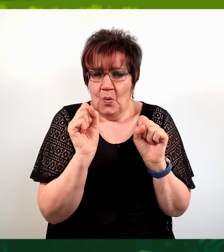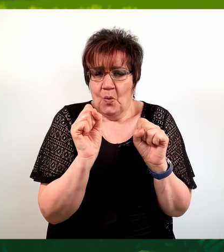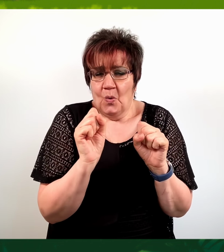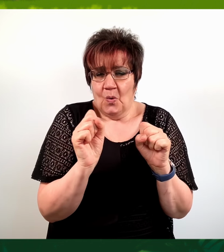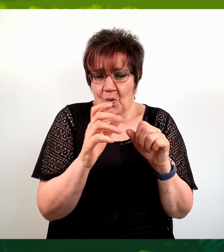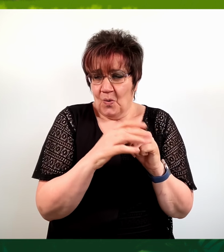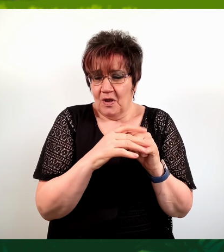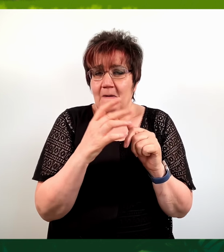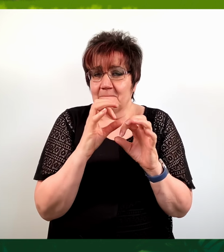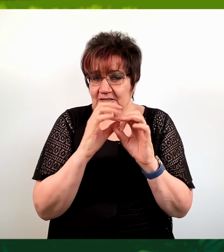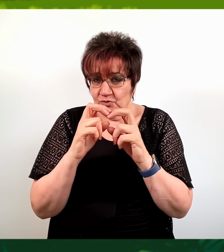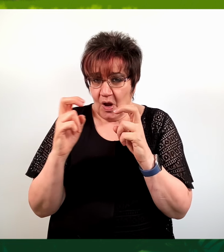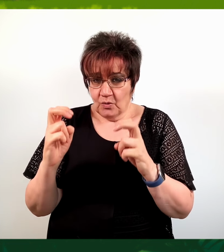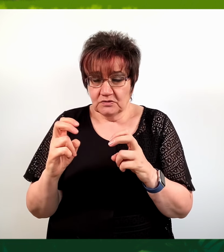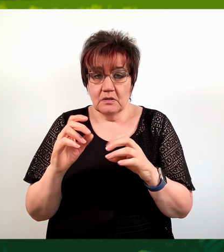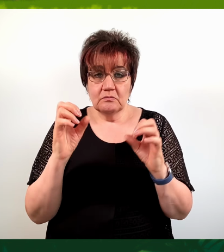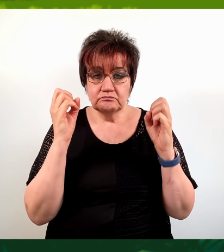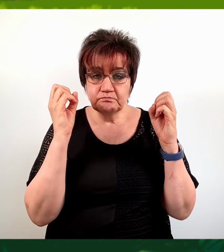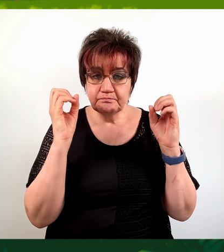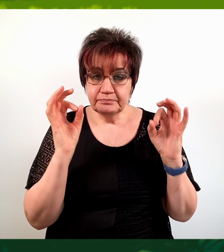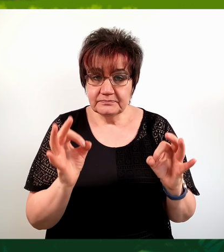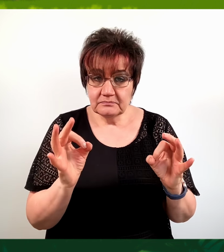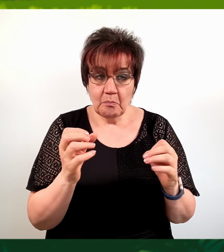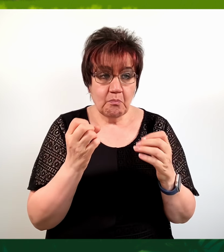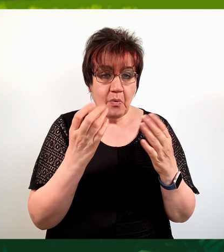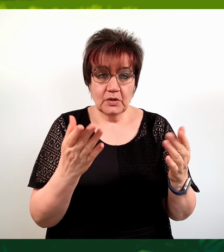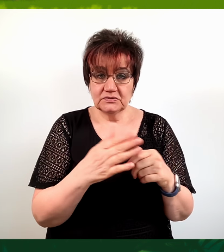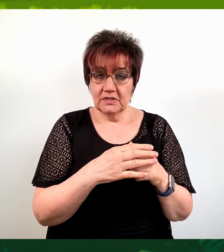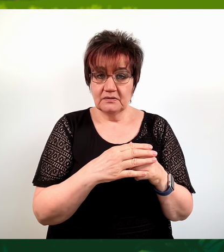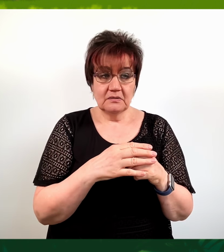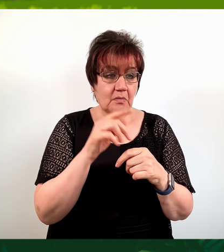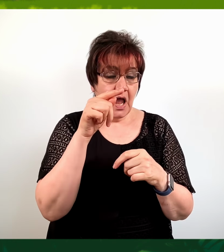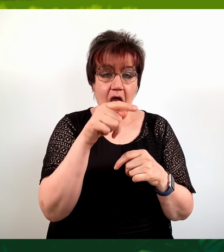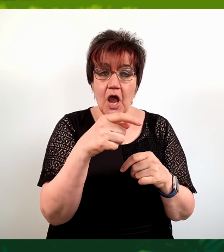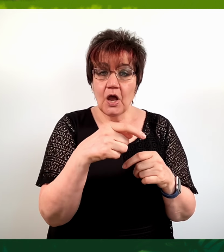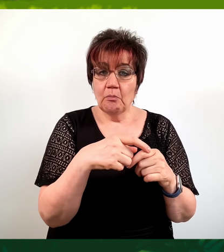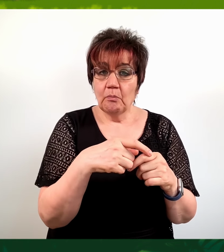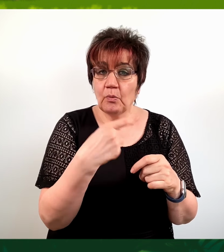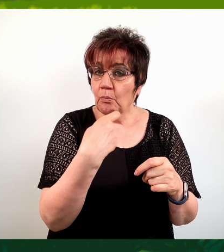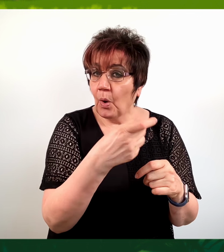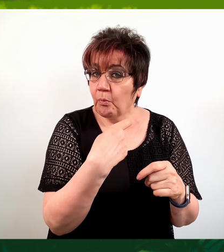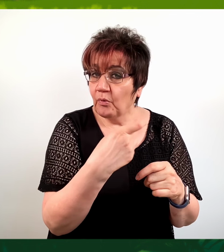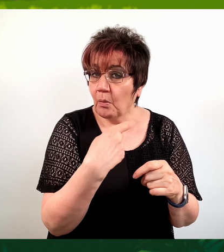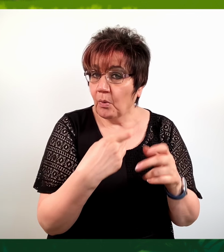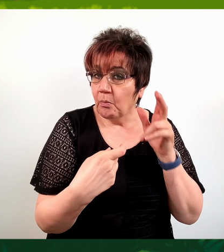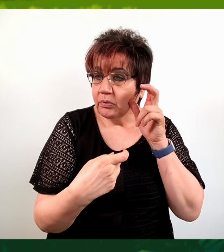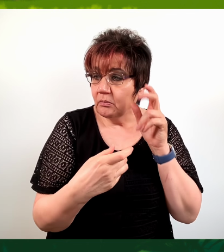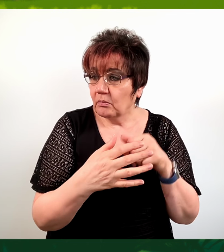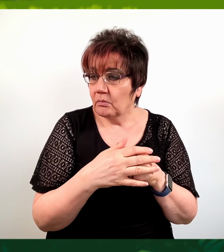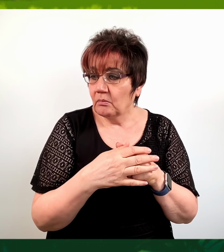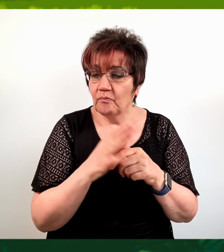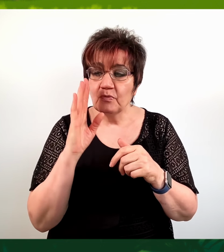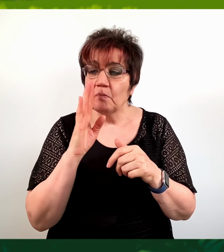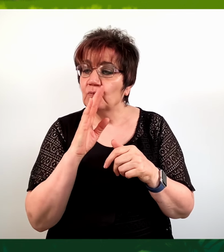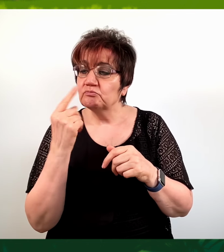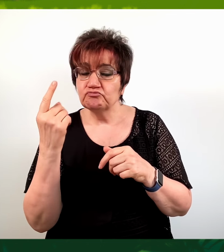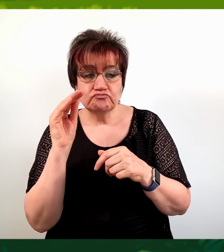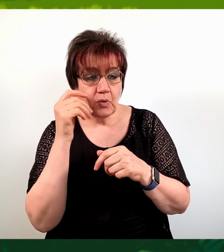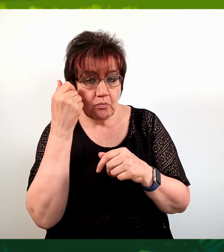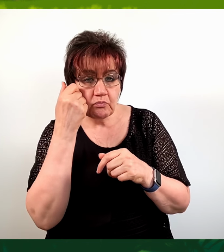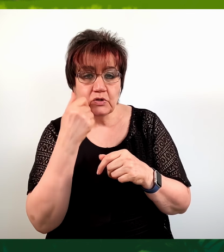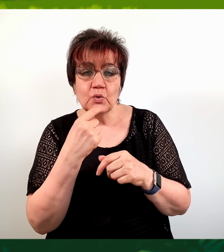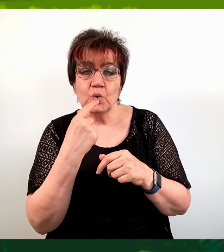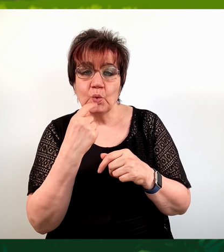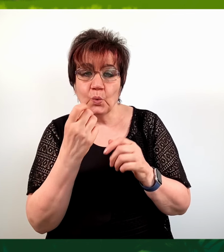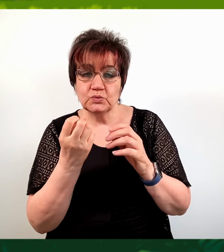weilte, es an der Tür klopfte. Die Mutter sagte zu Rosenrot, mach auf,